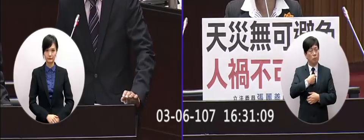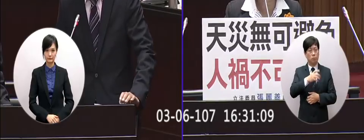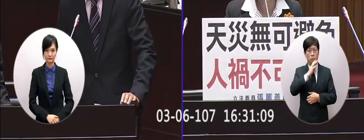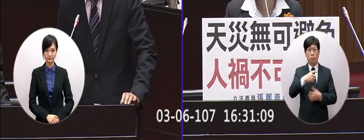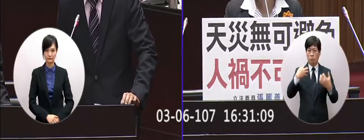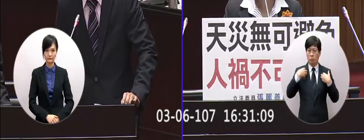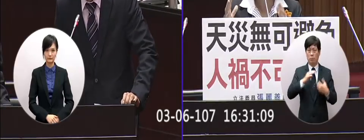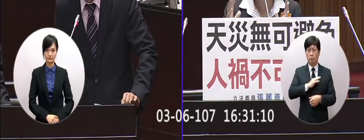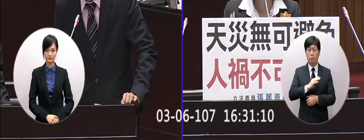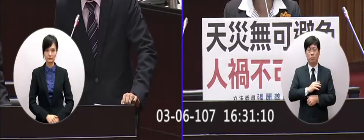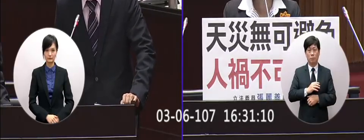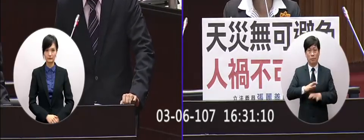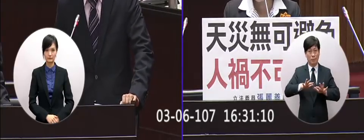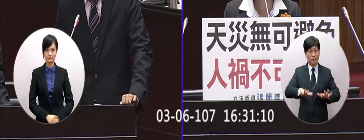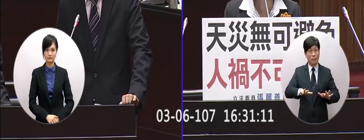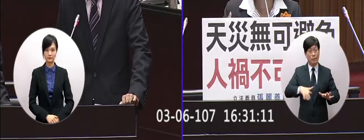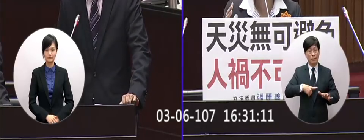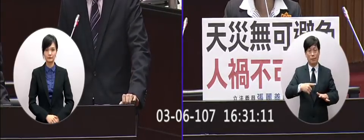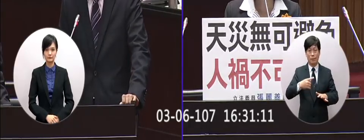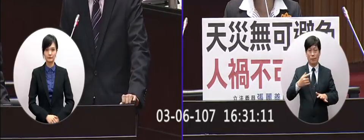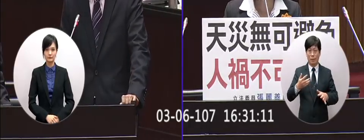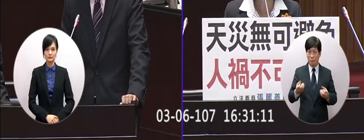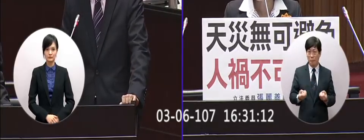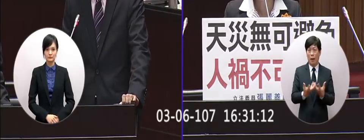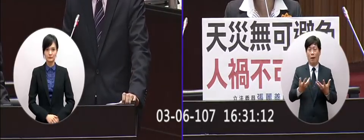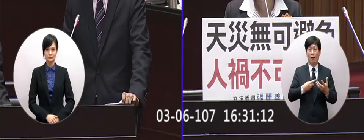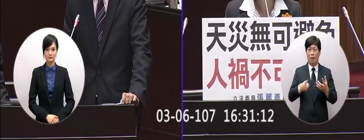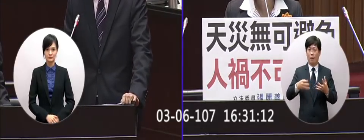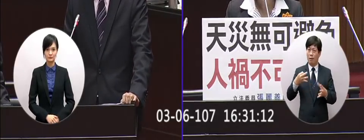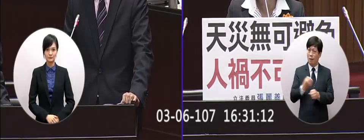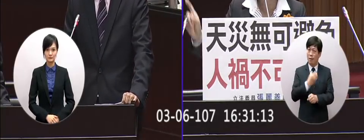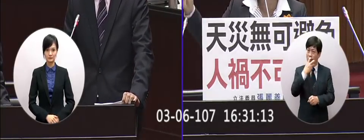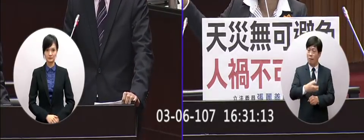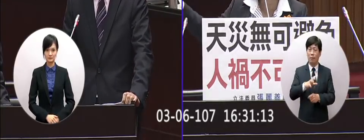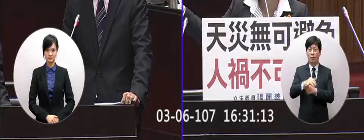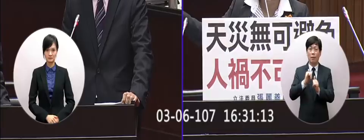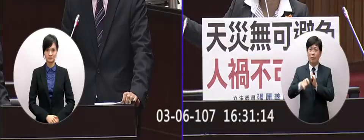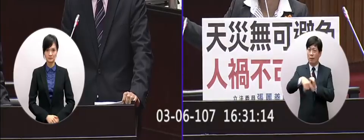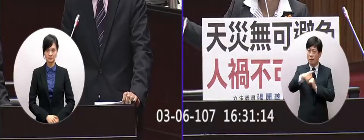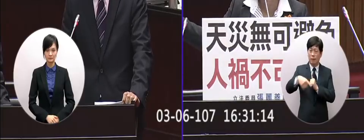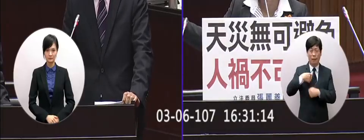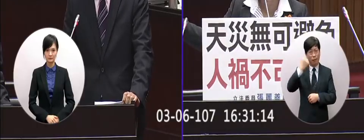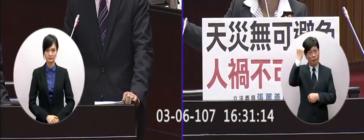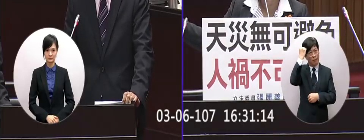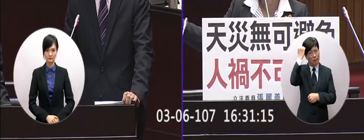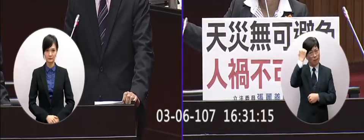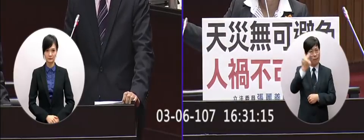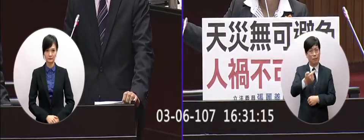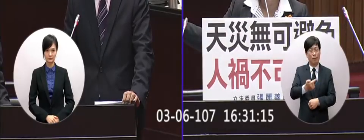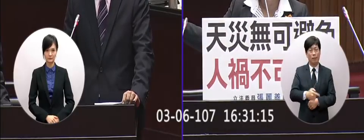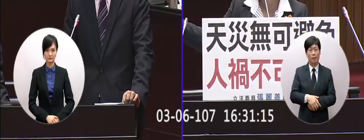担起这个责任。但是现在发生农民的损失，农民叫苦连天哦。